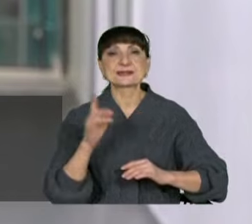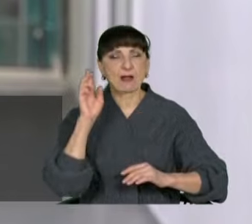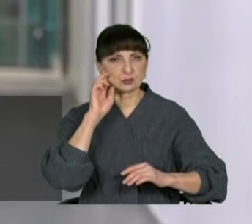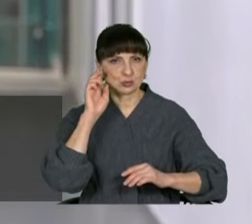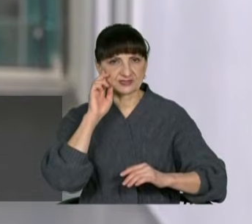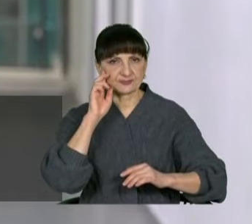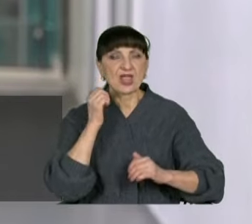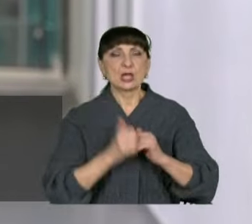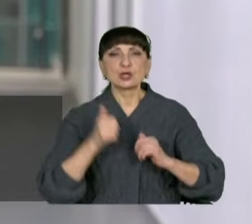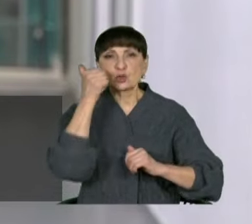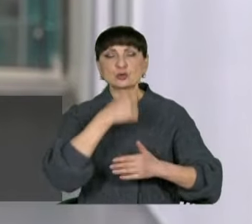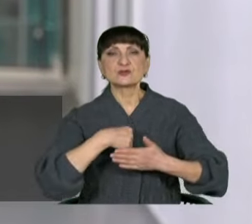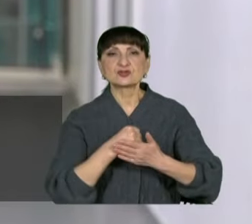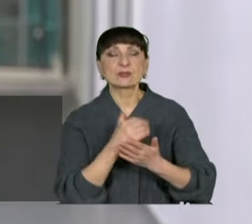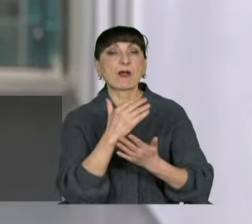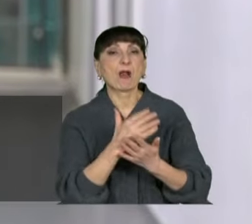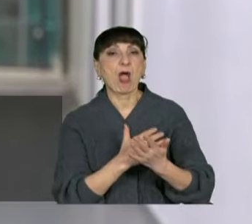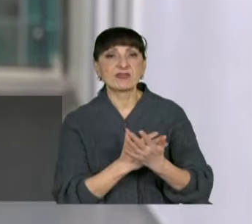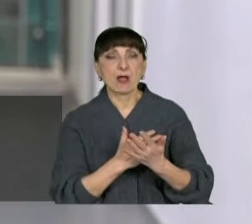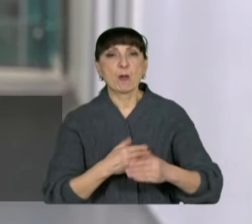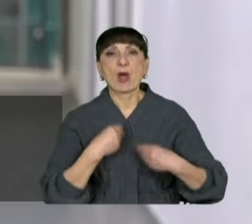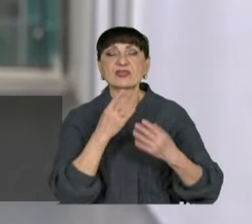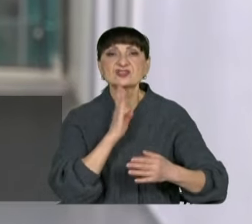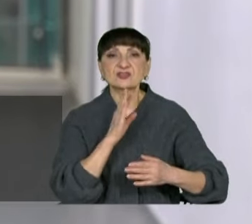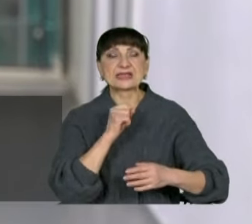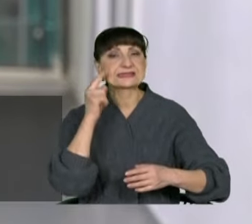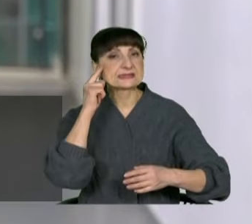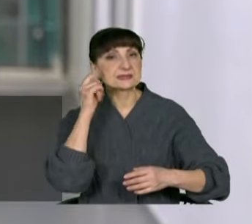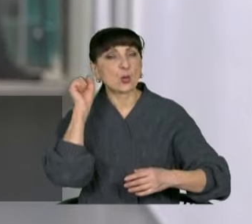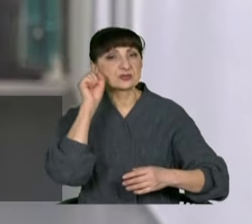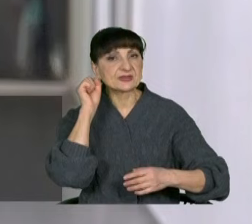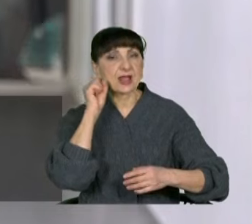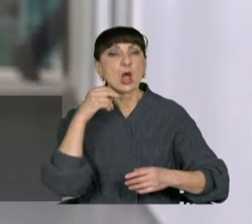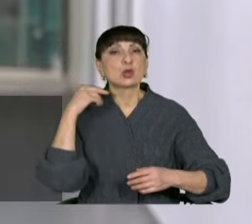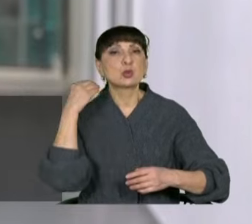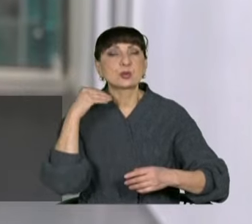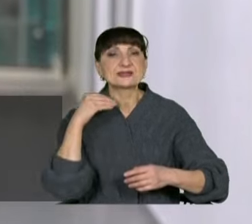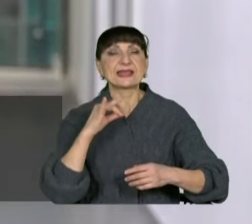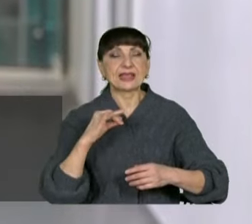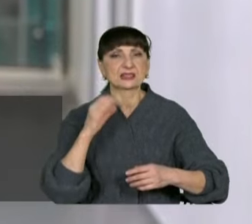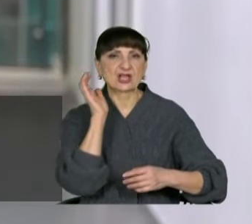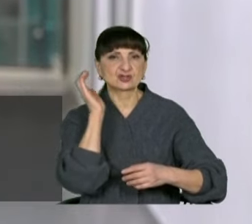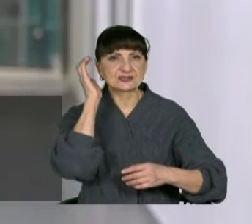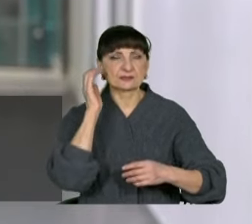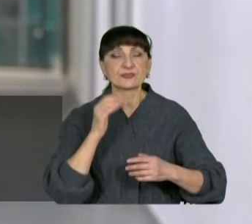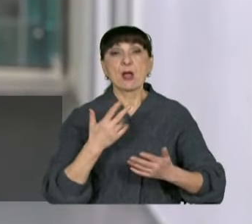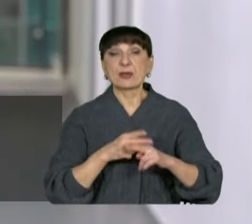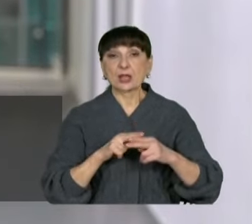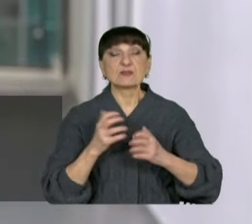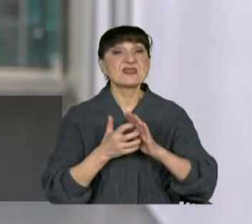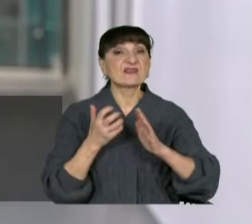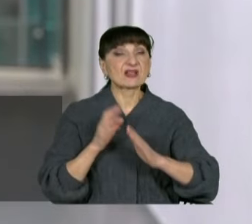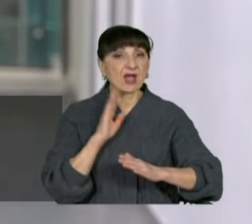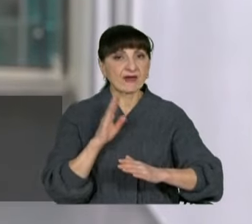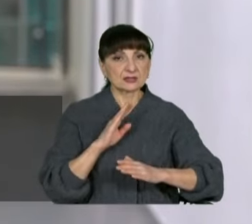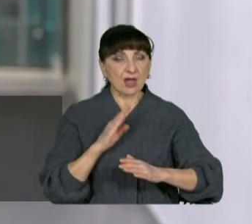странами. Ежегодно утверждаются графики подачи воды с Кыргызстаном, Узбекистаном, Туркменистаном и Таджикистаном. При этом нехватки